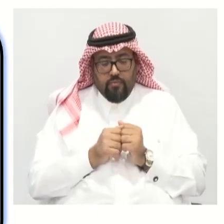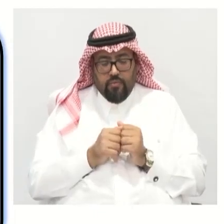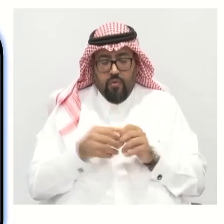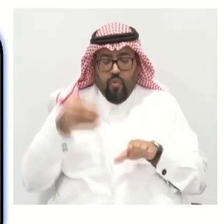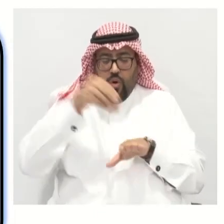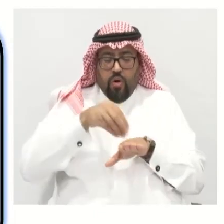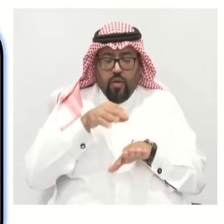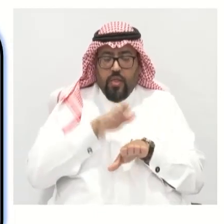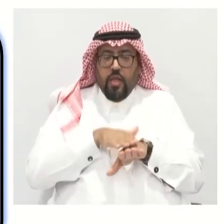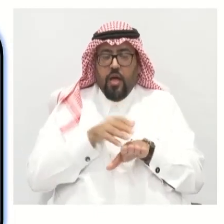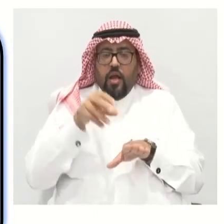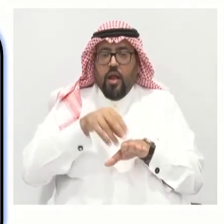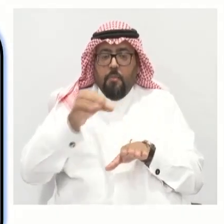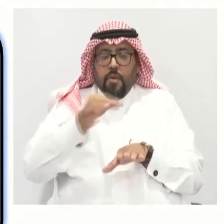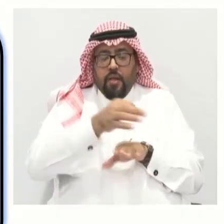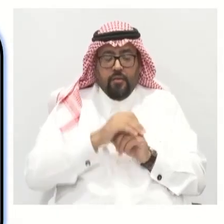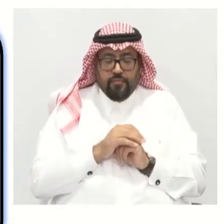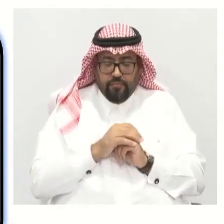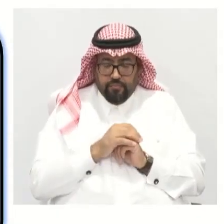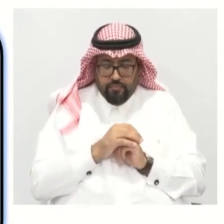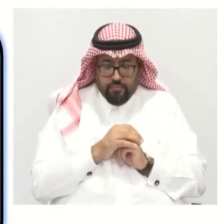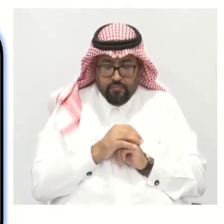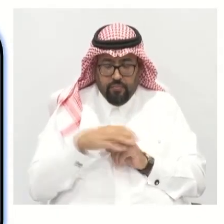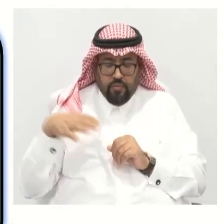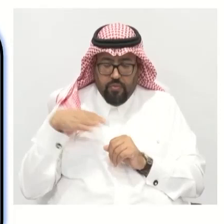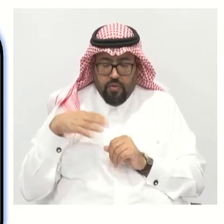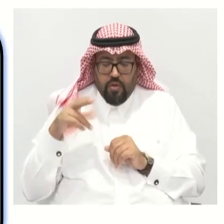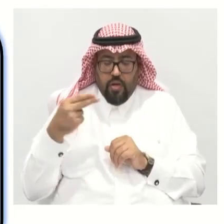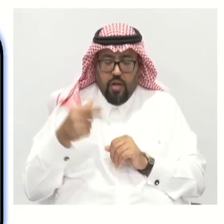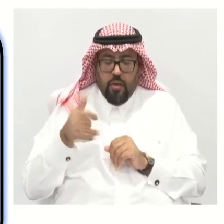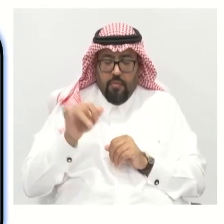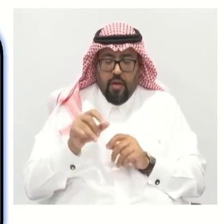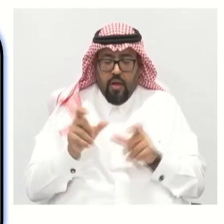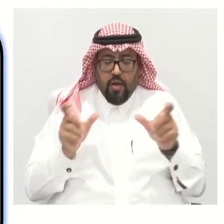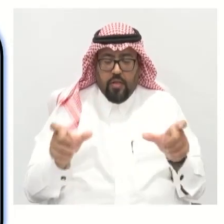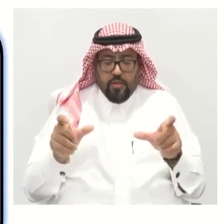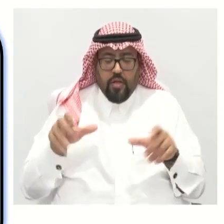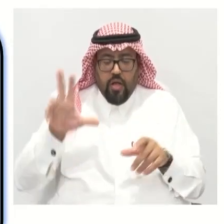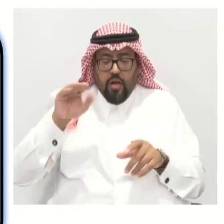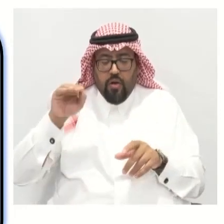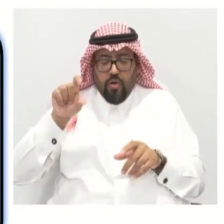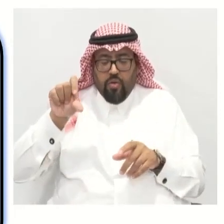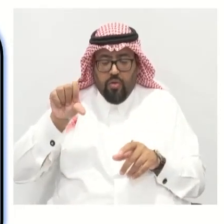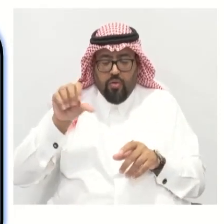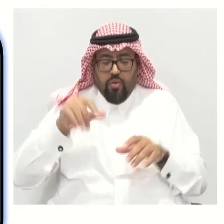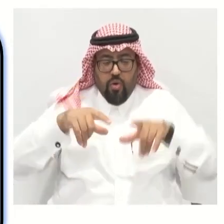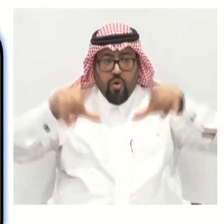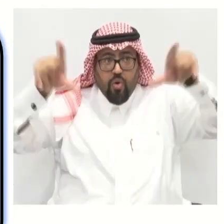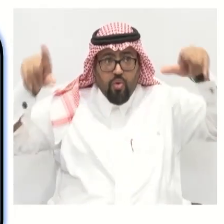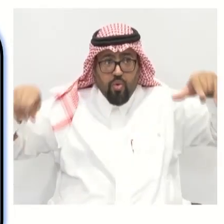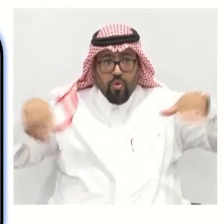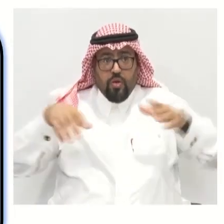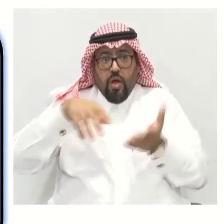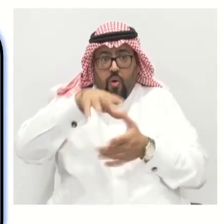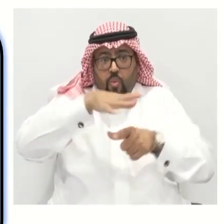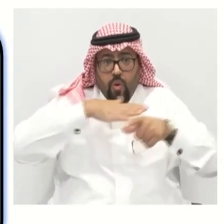والركاب داخل المدن المديريه العامه لحرس الحدود تتولى حمايه حدود الوطن